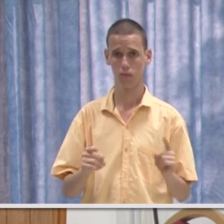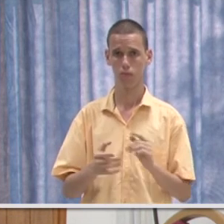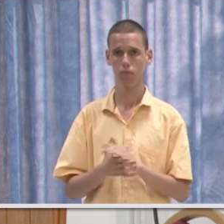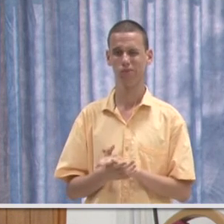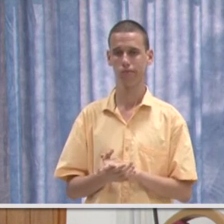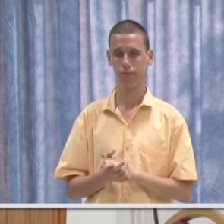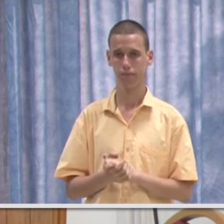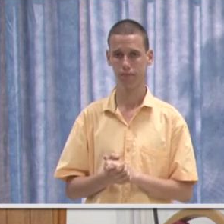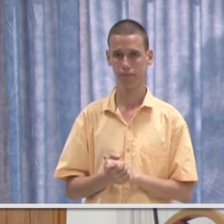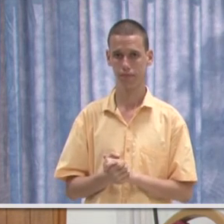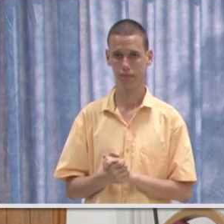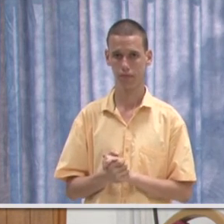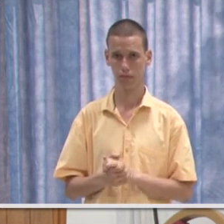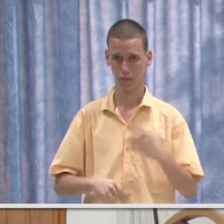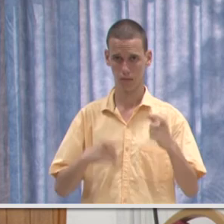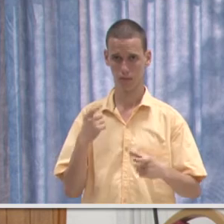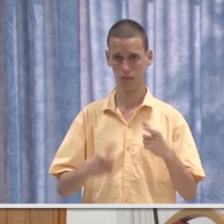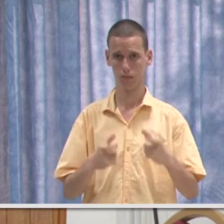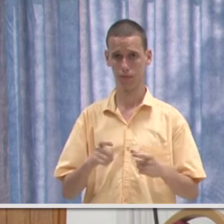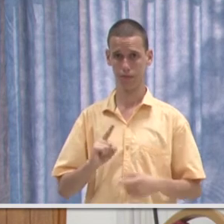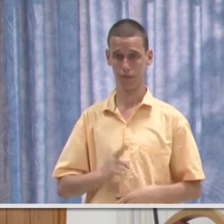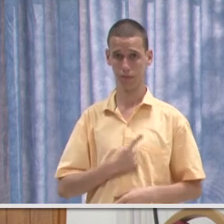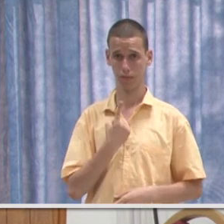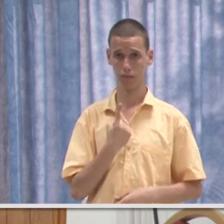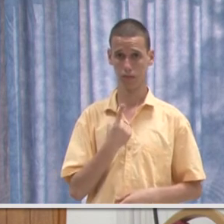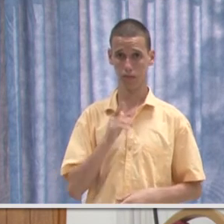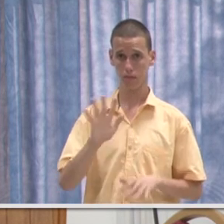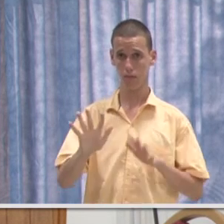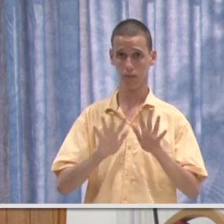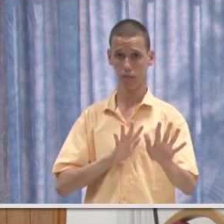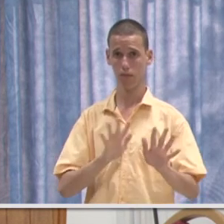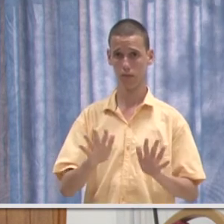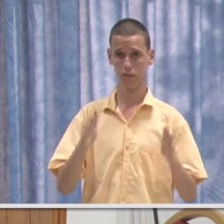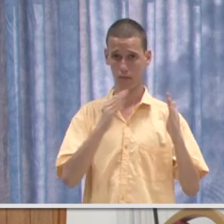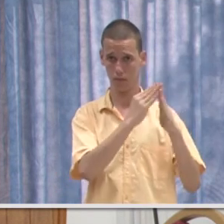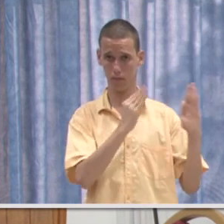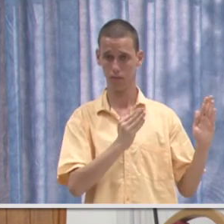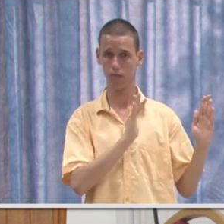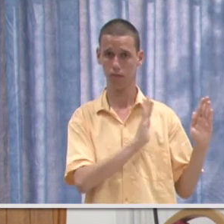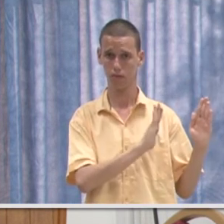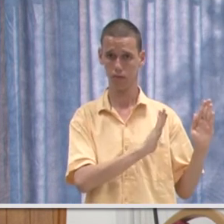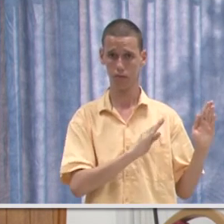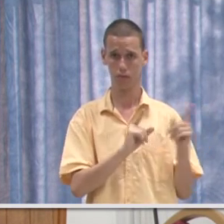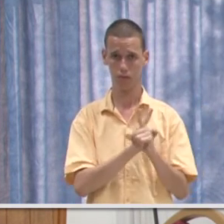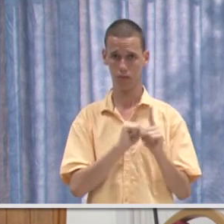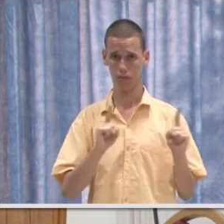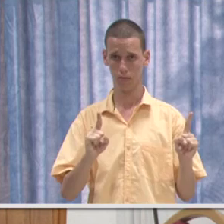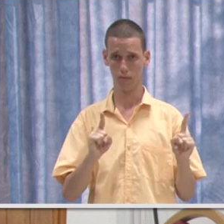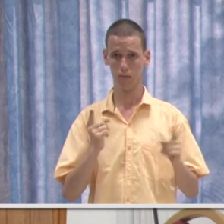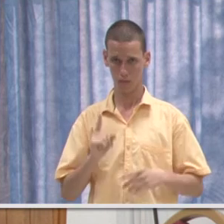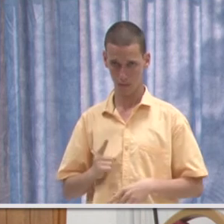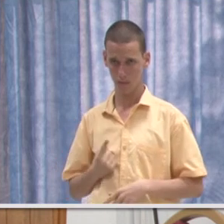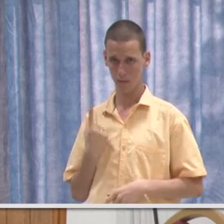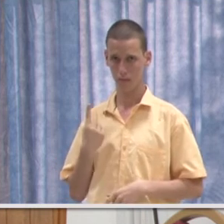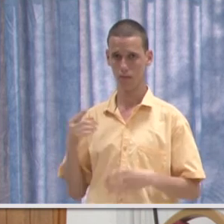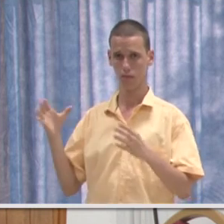pas gagner accès directement avec un dimanche qui est en quarantaine. So, sans même à qui nous peut faire sa service. Mais si nous avons un public, si tout